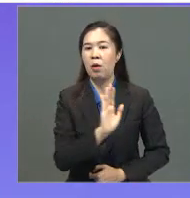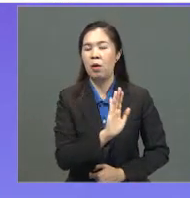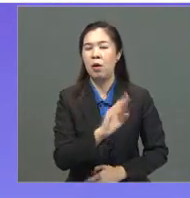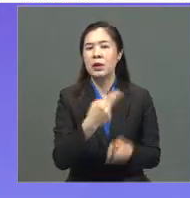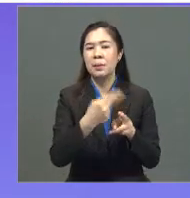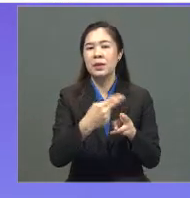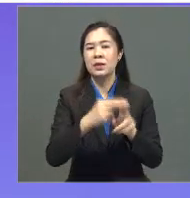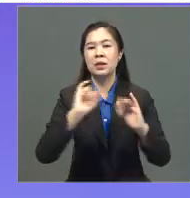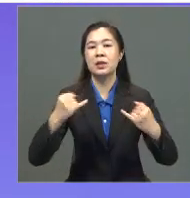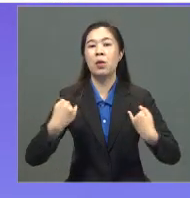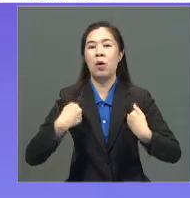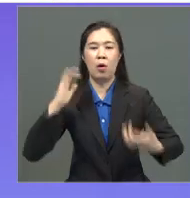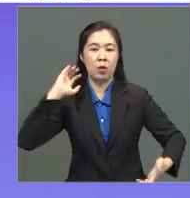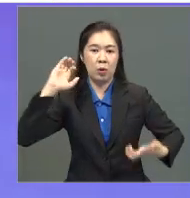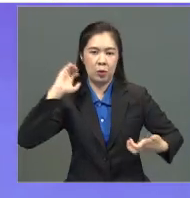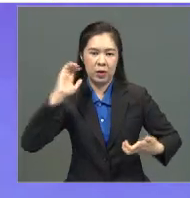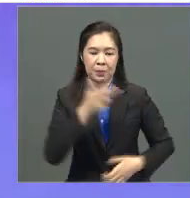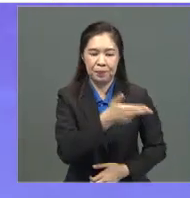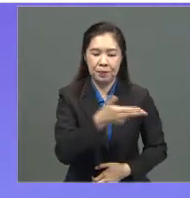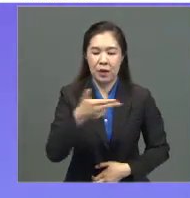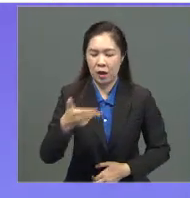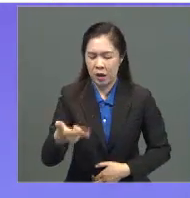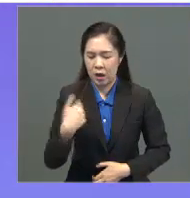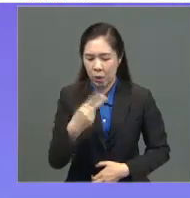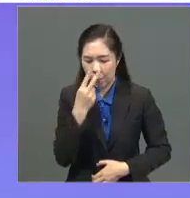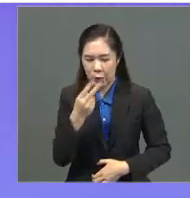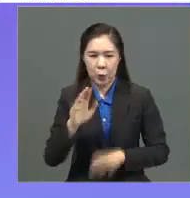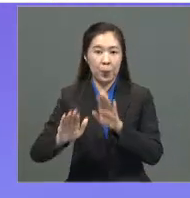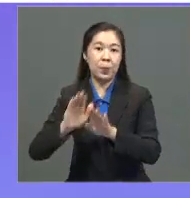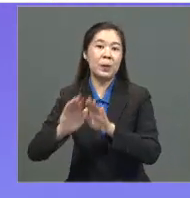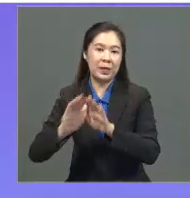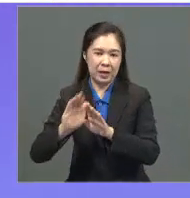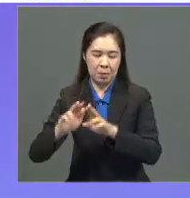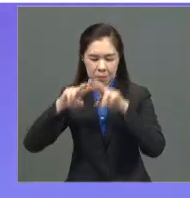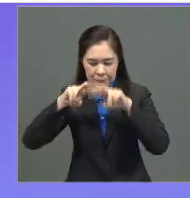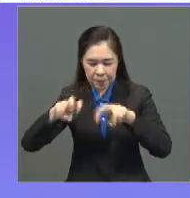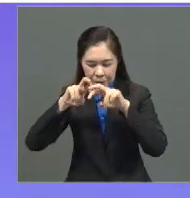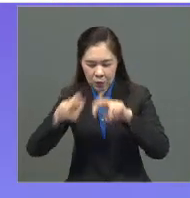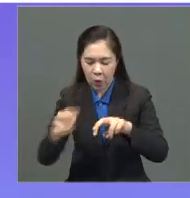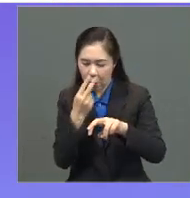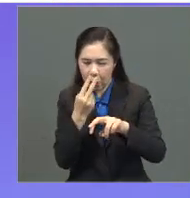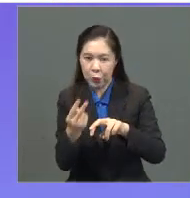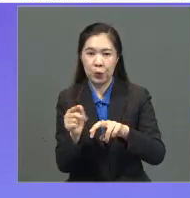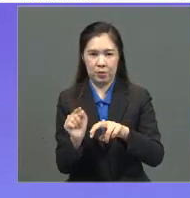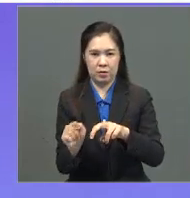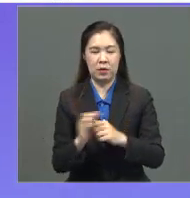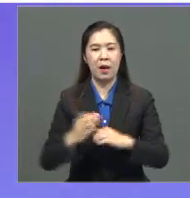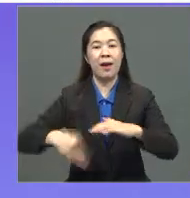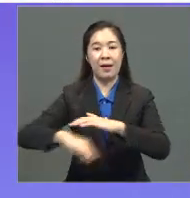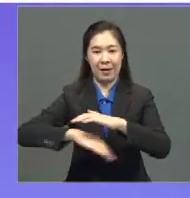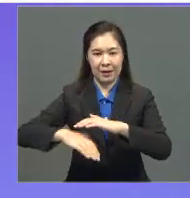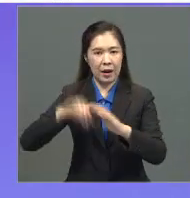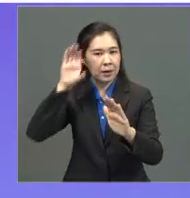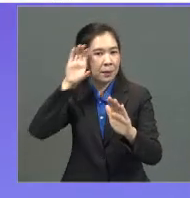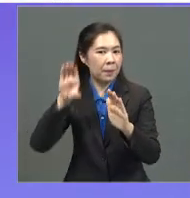ที่มีชื่อครอบครองในจังหวัดลพบุรีเนี่ยไปตรวจสอบแล้วก็เทียบเคียงกับหัวกระสุนและก็เกลียวปืนกระสุนระดับทางอีก